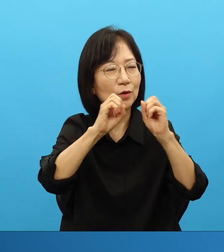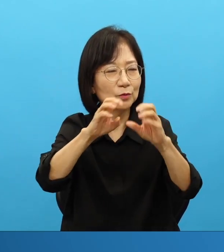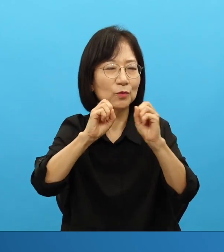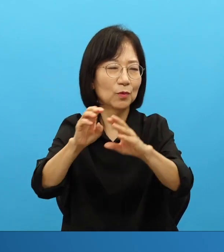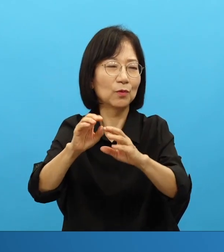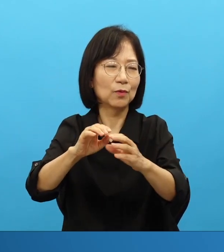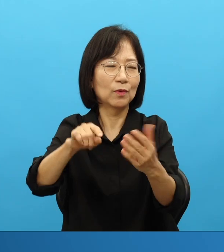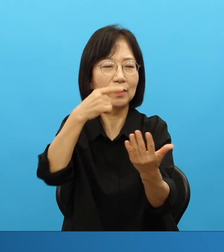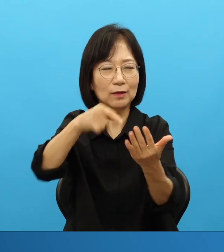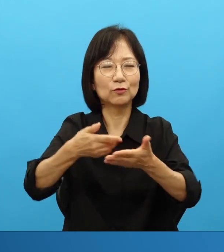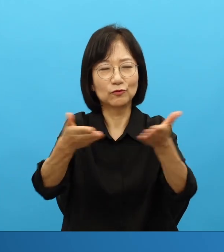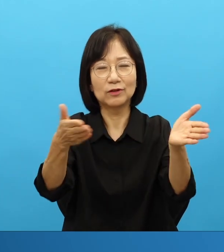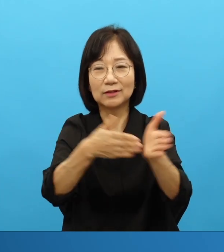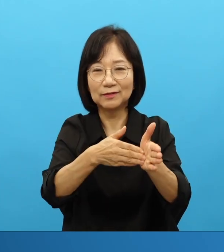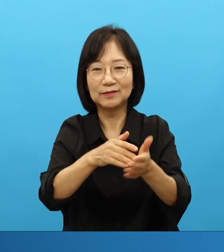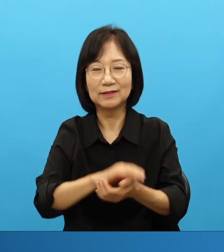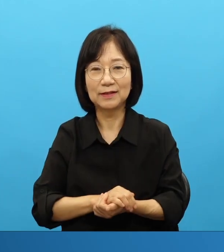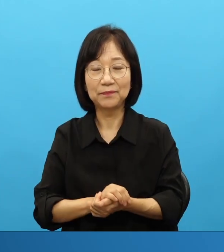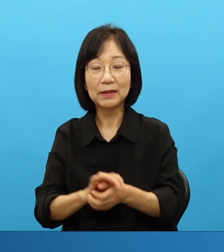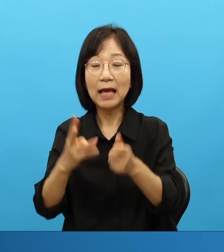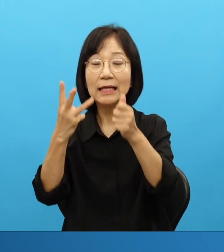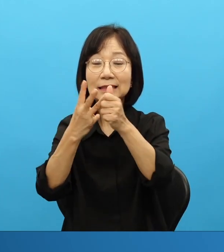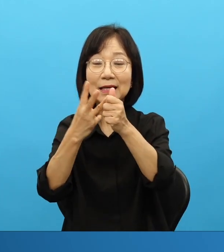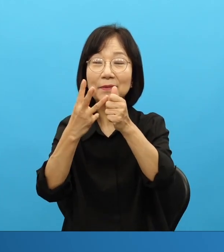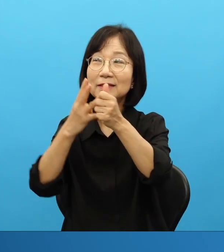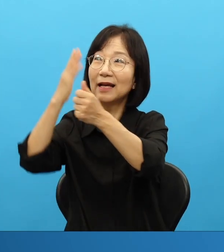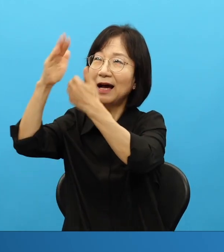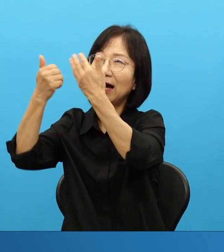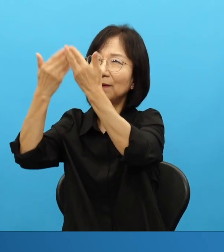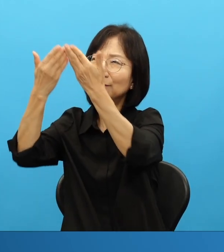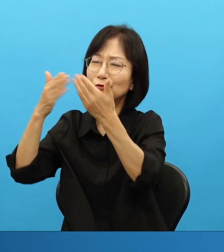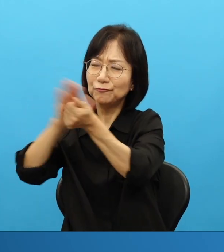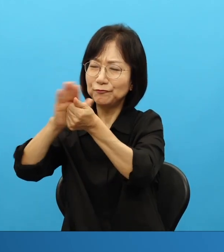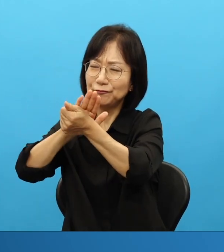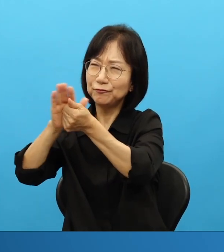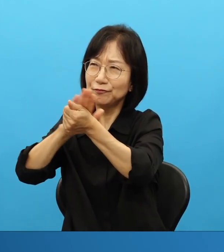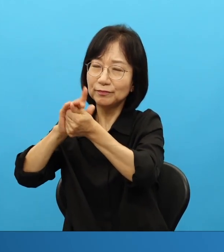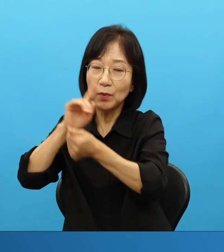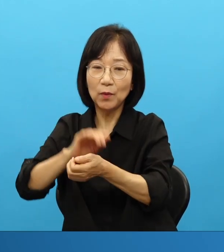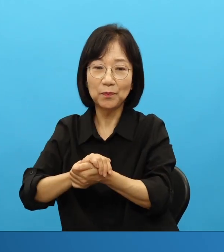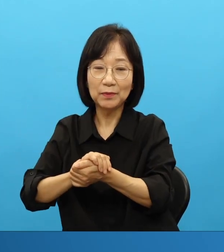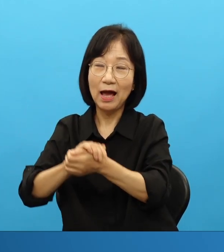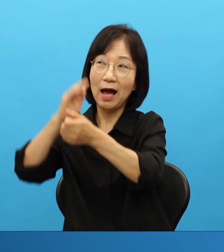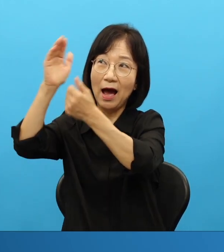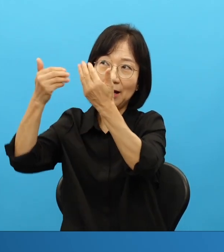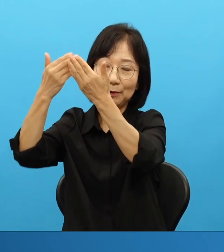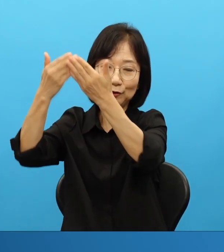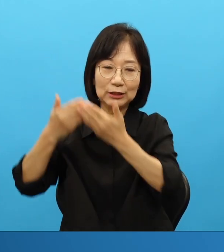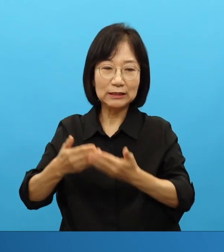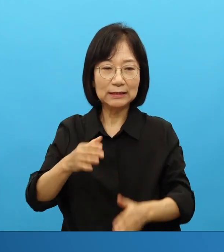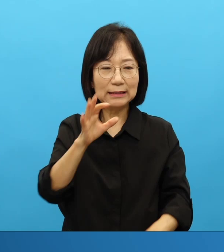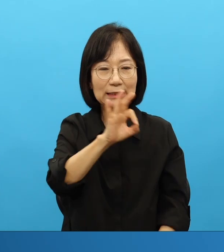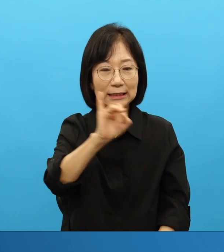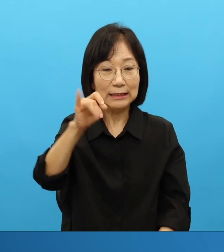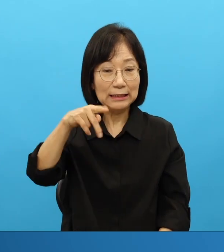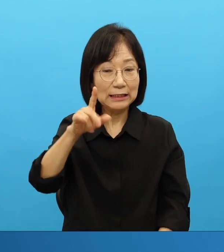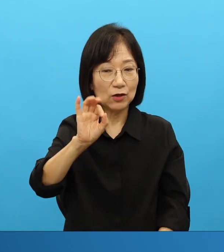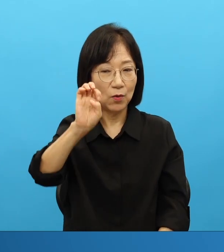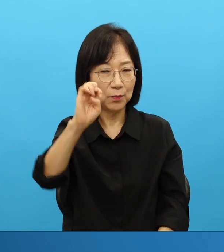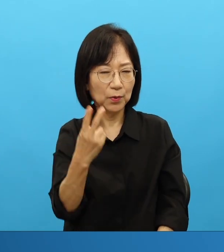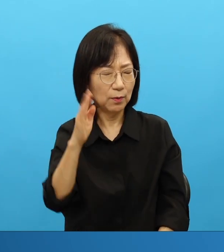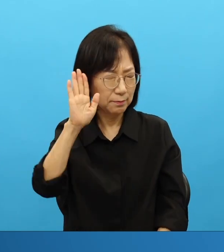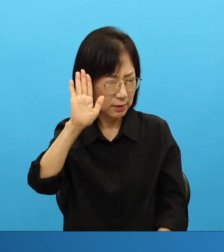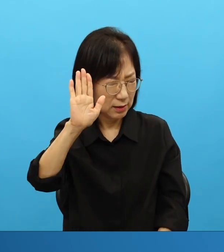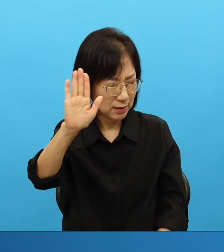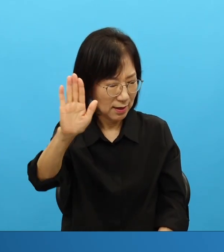Third, 하나님이 주시는 이정표로 위로를 받으라. we must be comforted by the guideposts that God provides to